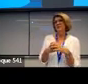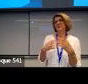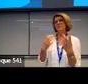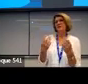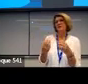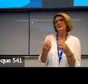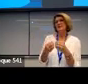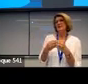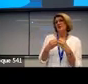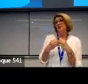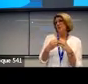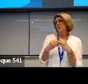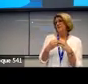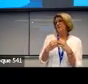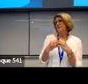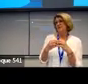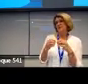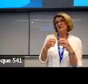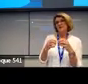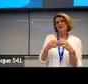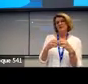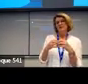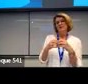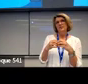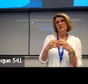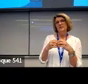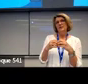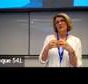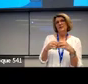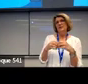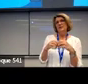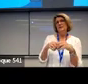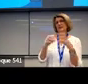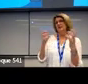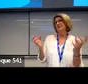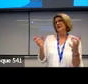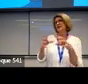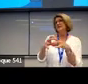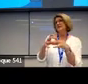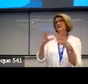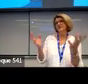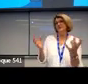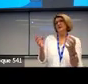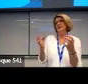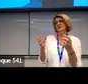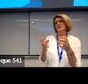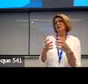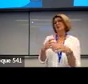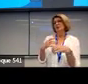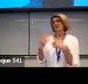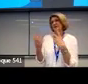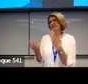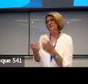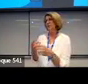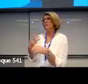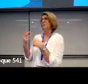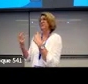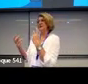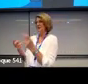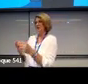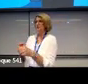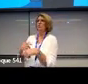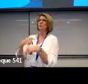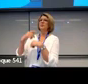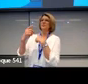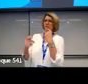Wikipédia, finalement, permettent aux enseignants d'avoir une très grande variété de formats. Donc, on peut travailler individuellement,